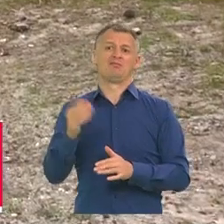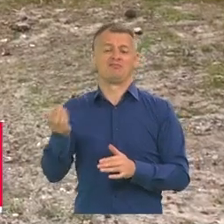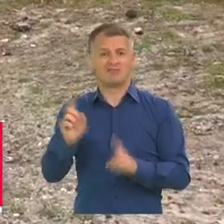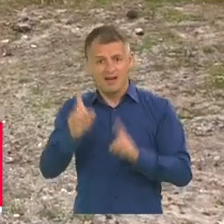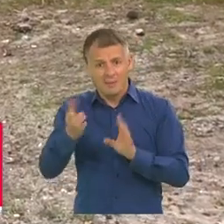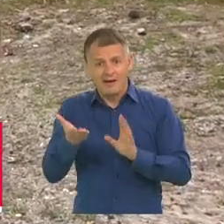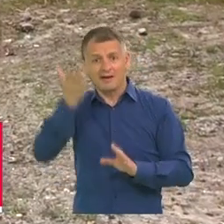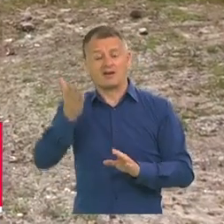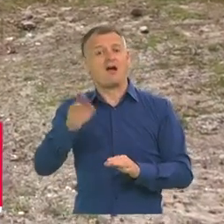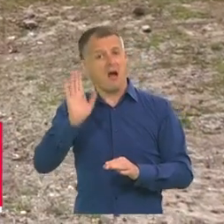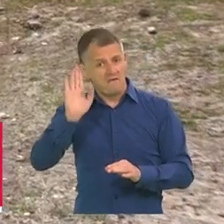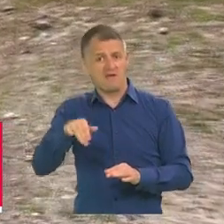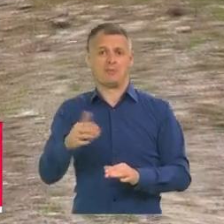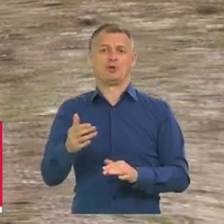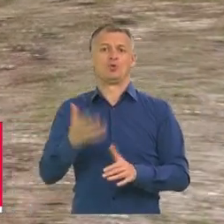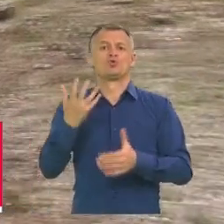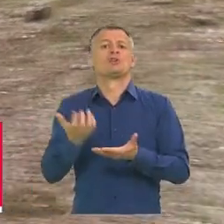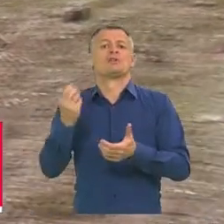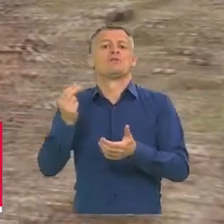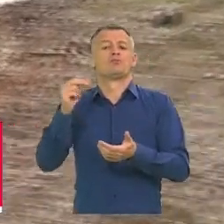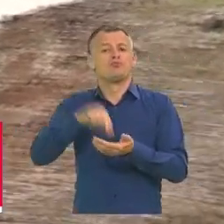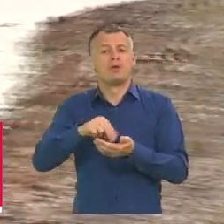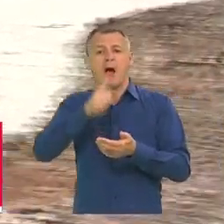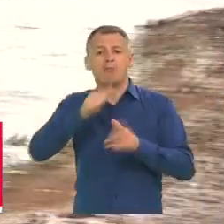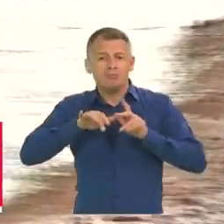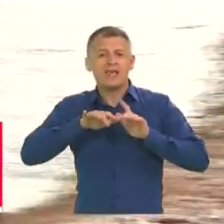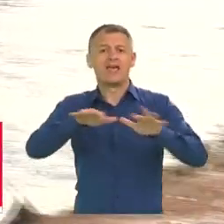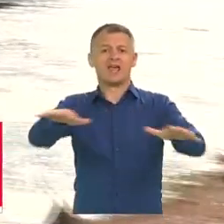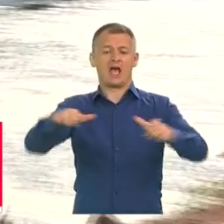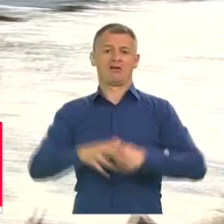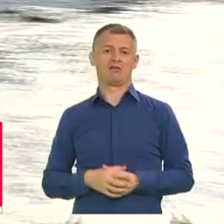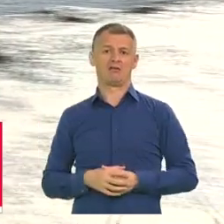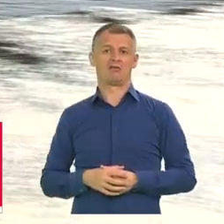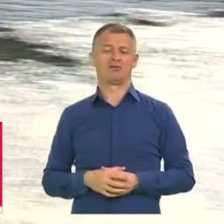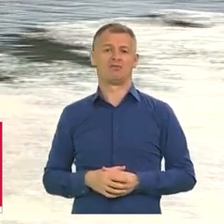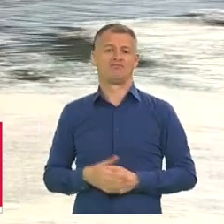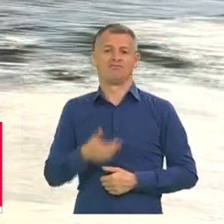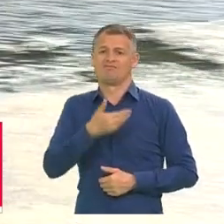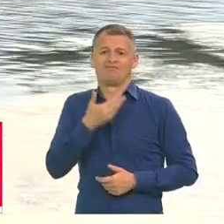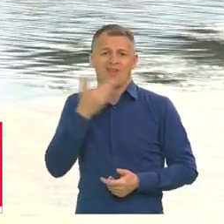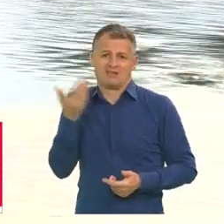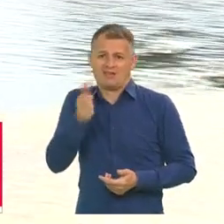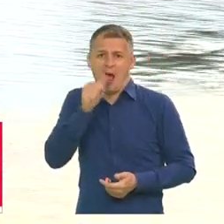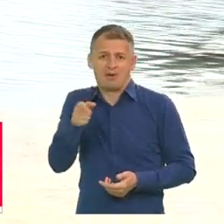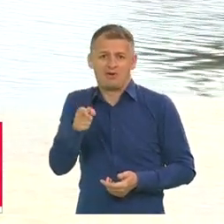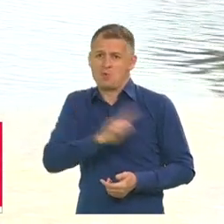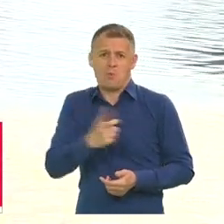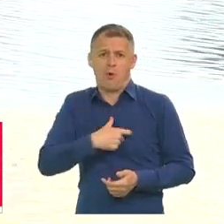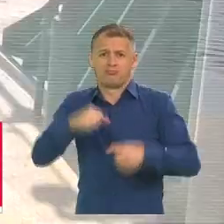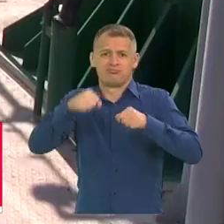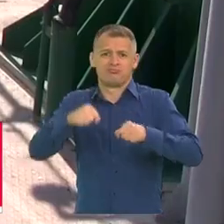crește, am avea cu ce iriga. Dar nefiind apă, nu e numai la